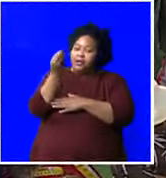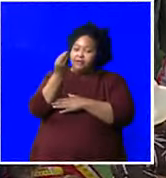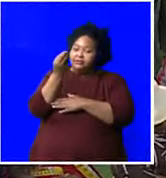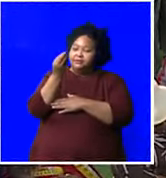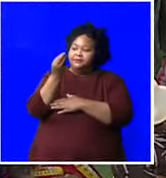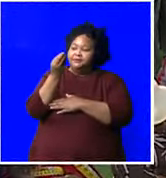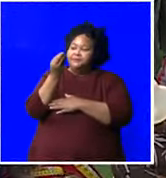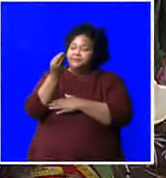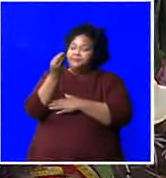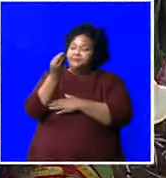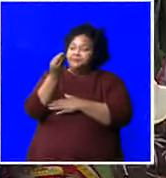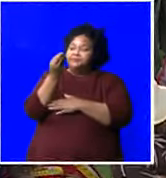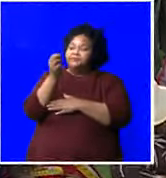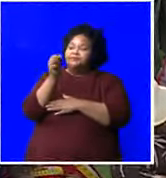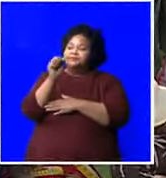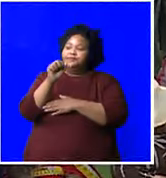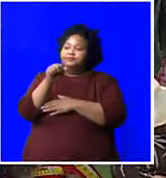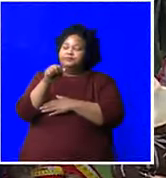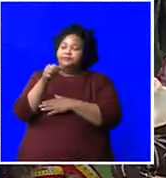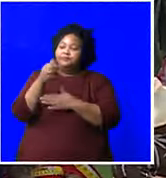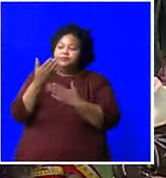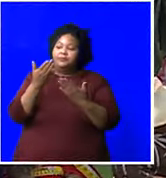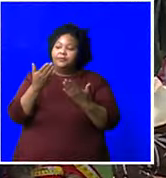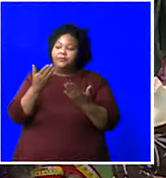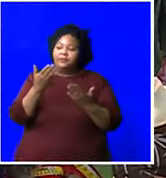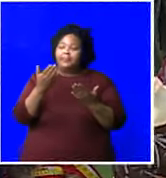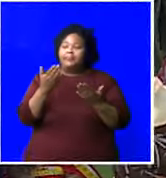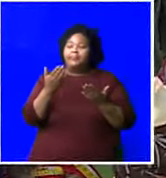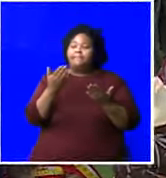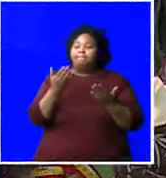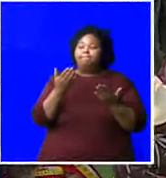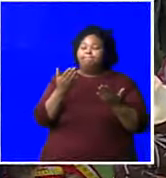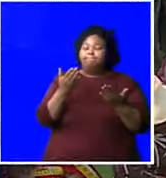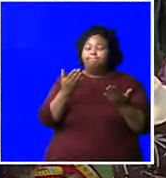mngani wemakhosi maswati lamahle